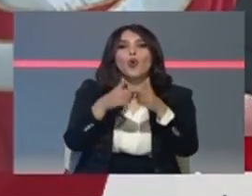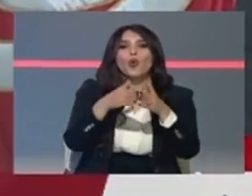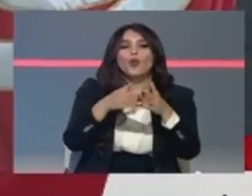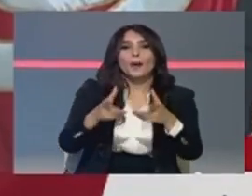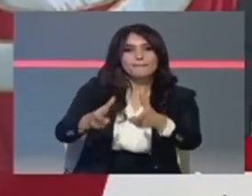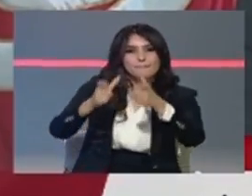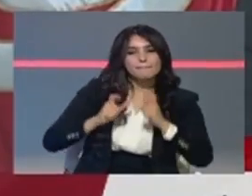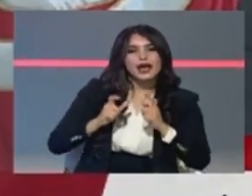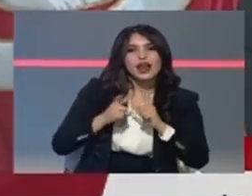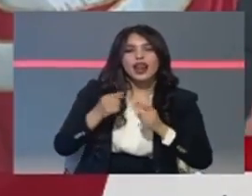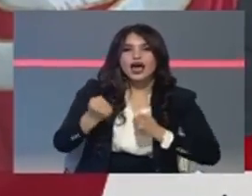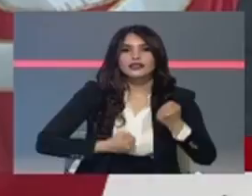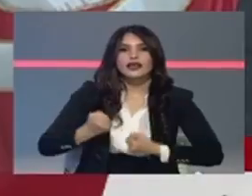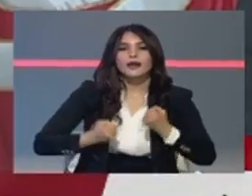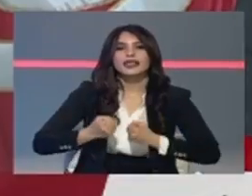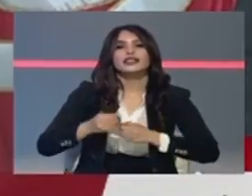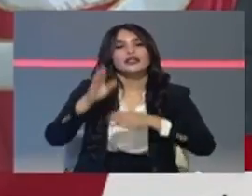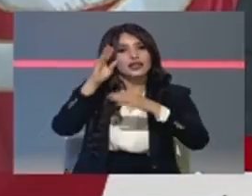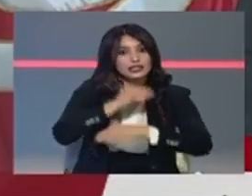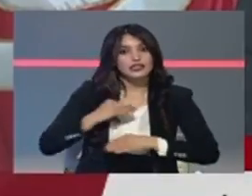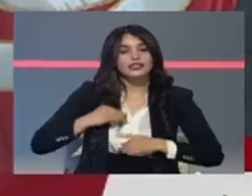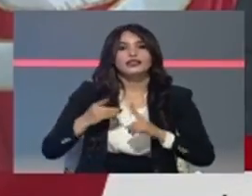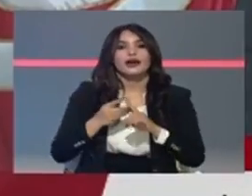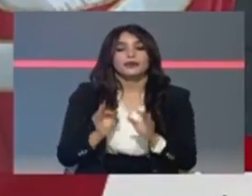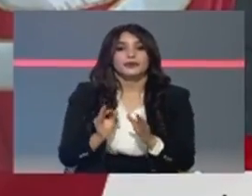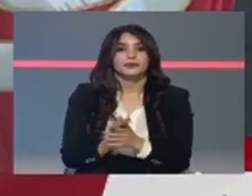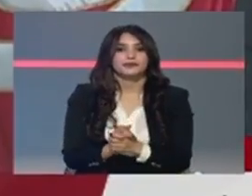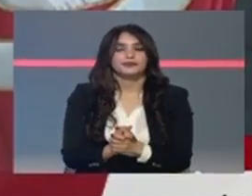بالخدمات الصحية الخاضعة للموافقة المسبقة،